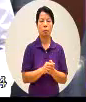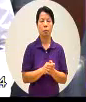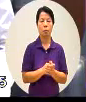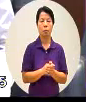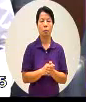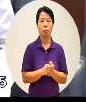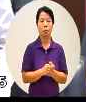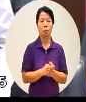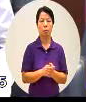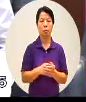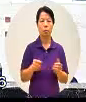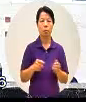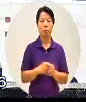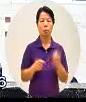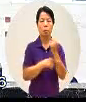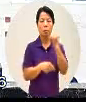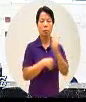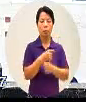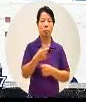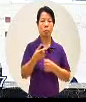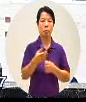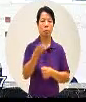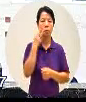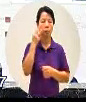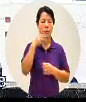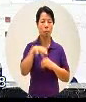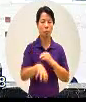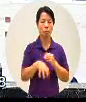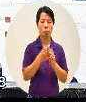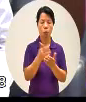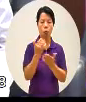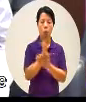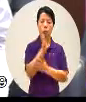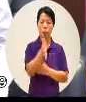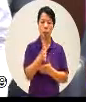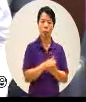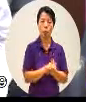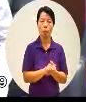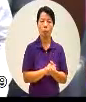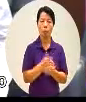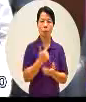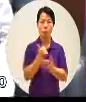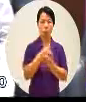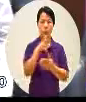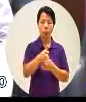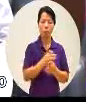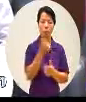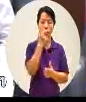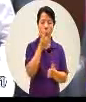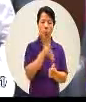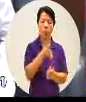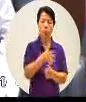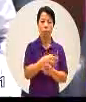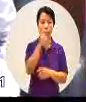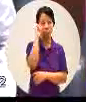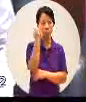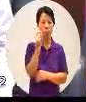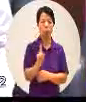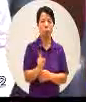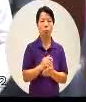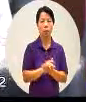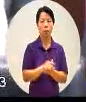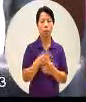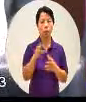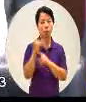问职啊，法制局长说一下。 哎，许局长，本席请教你，请问那个顾问的定义是什么？啊，依据什么聘